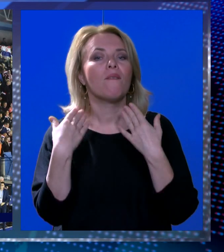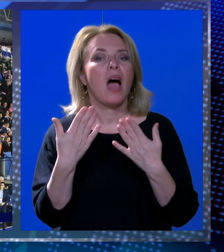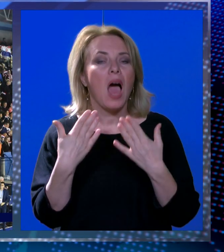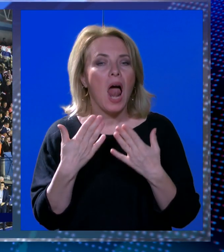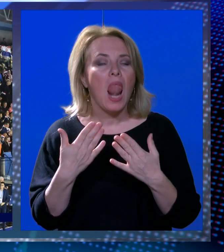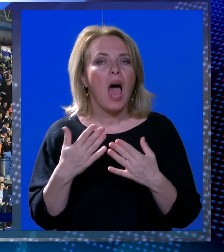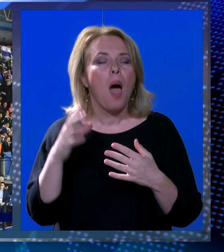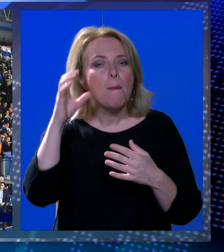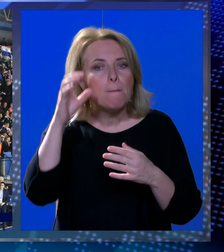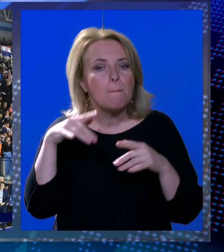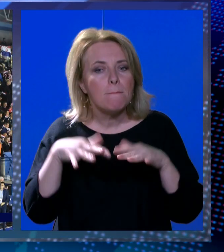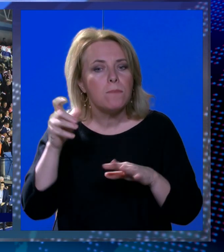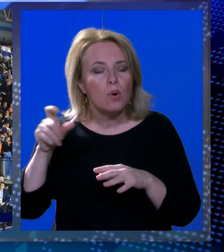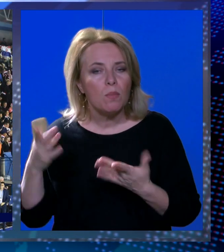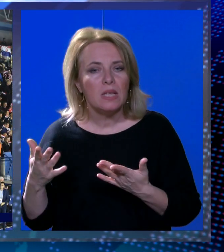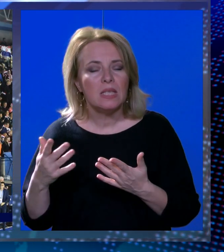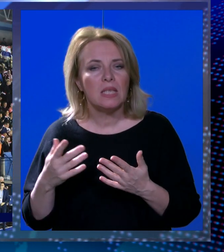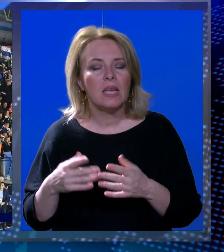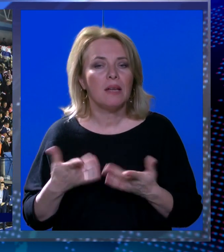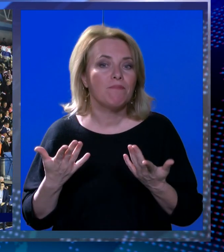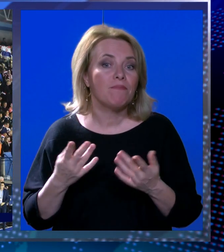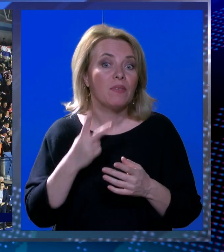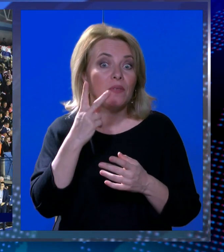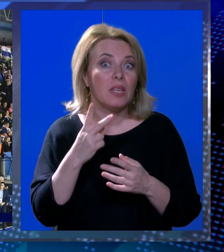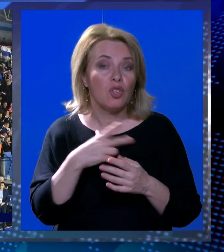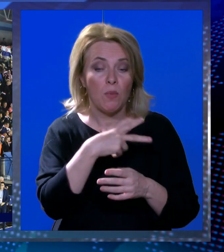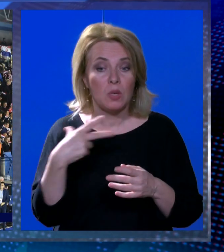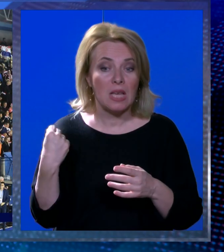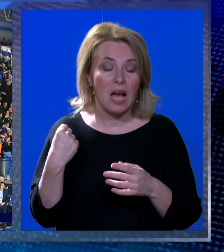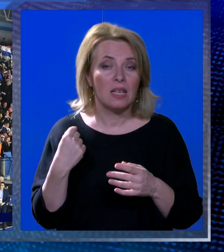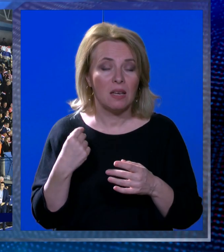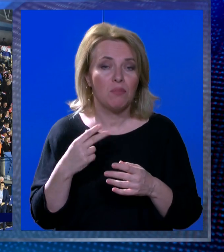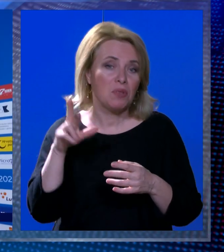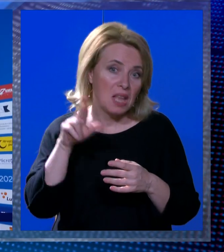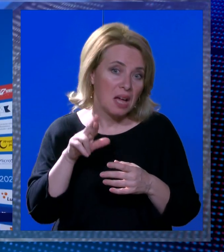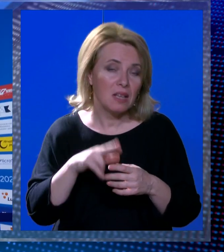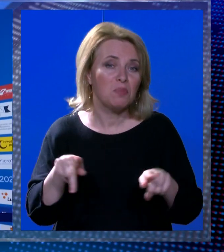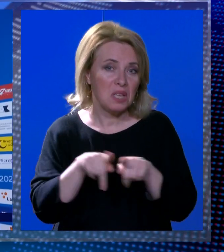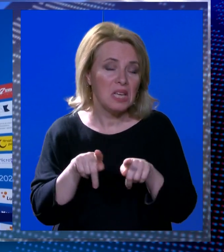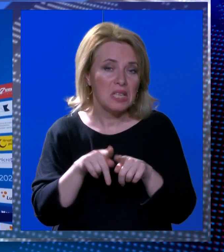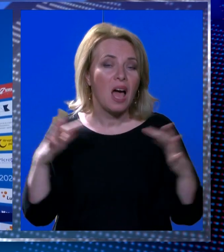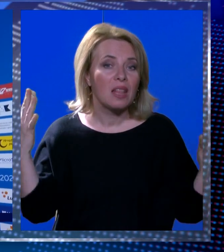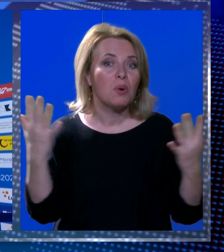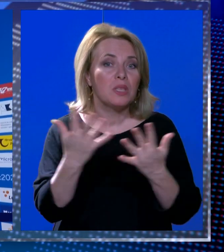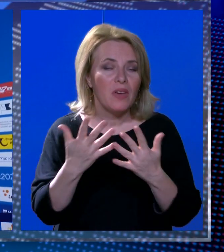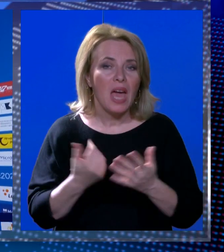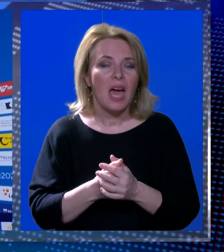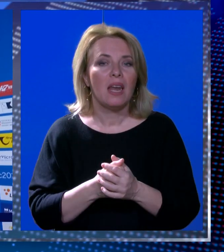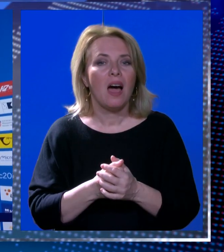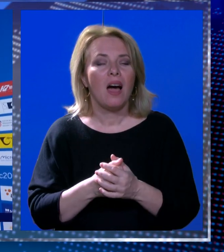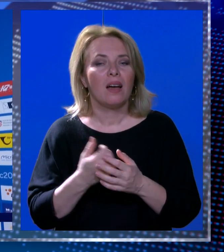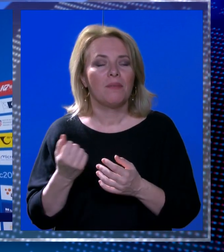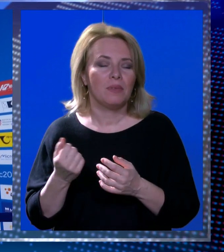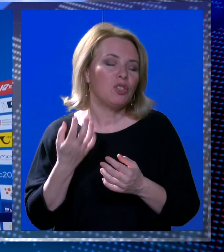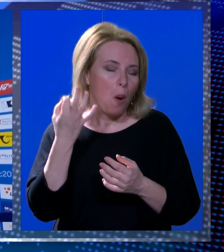publici i eto, nažalost moramo ići u Zagreb ili na sreću vidit ćemo. Nadam se da će tamo biti barem podjednaka atmosfera i da će nas